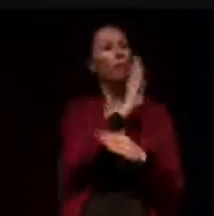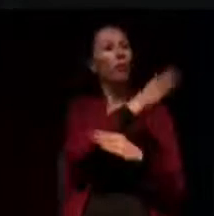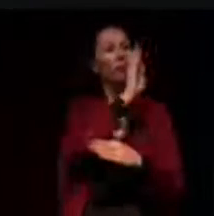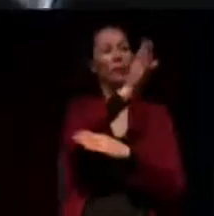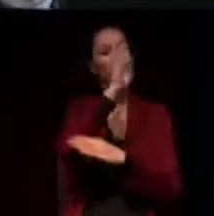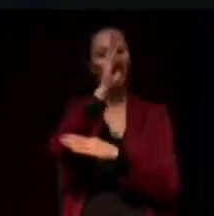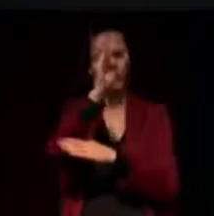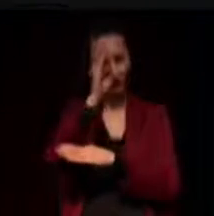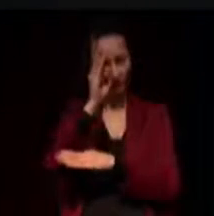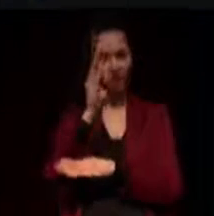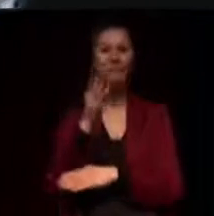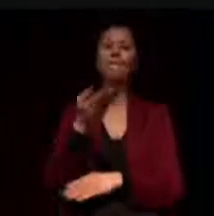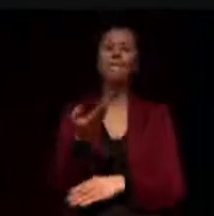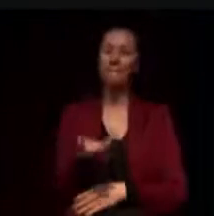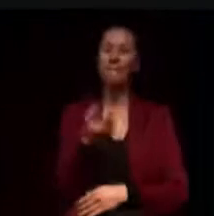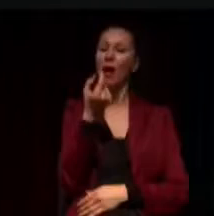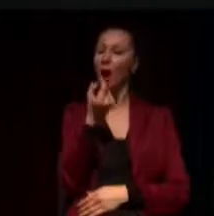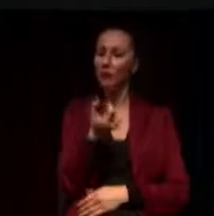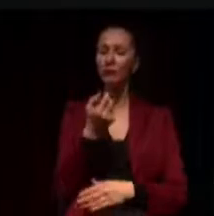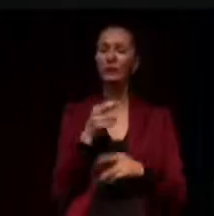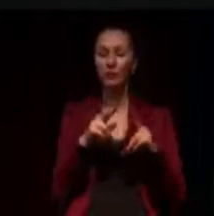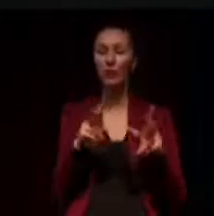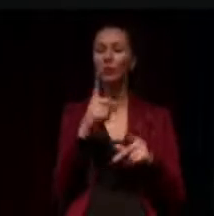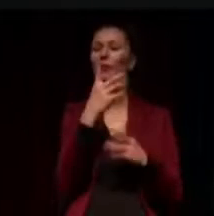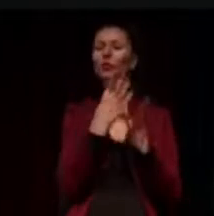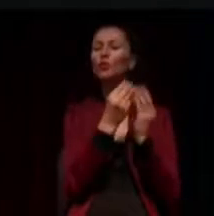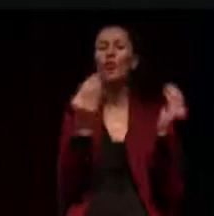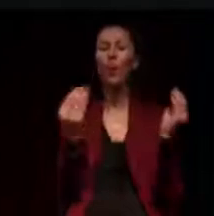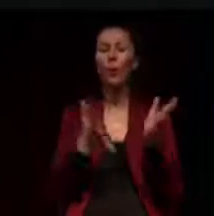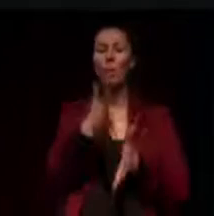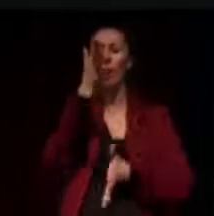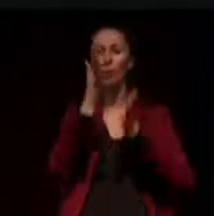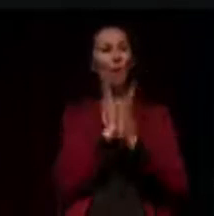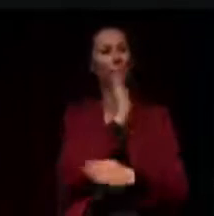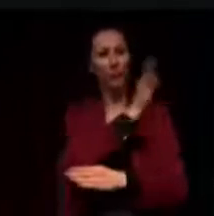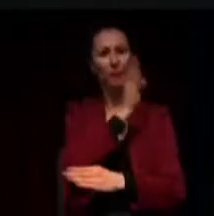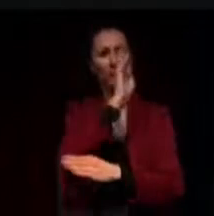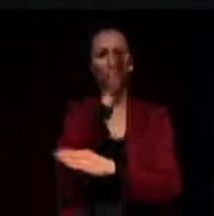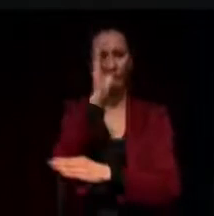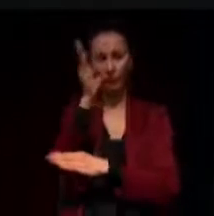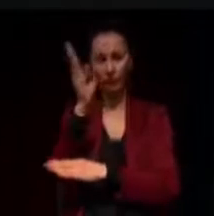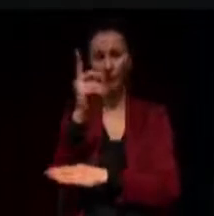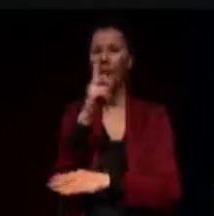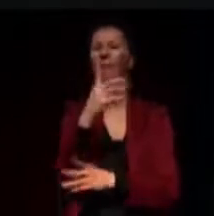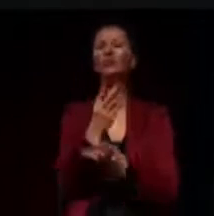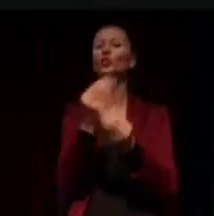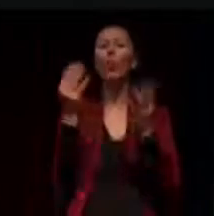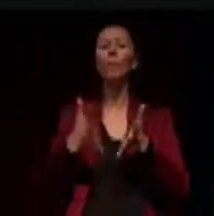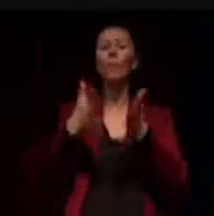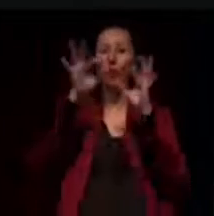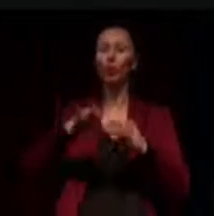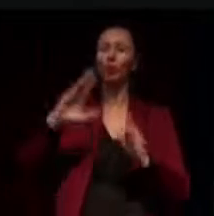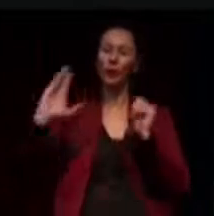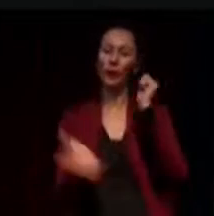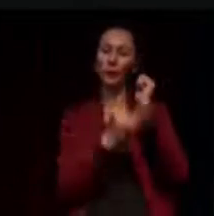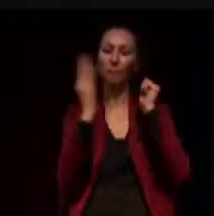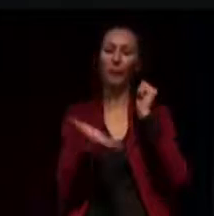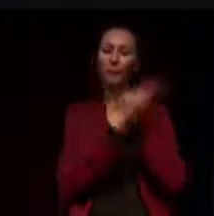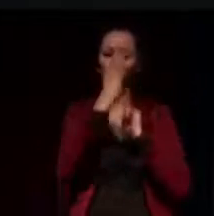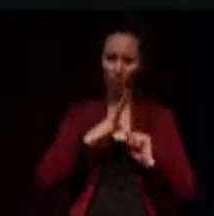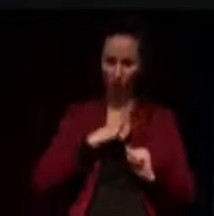fazla hasar ya da az hasar, birçok binanın hasar tespitleri yapıldı. Birçok bina şu anda yıkım